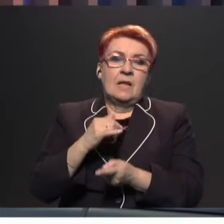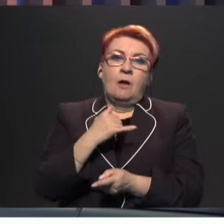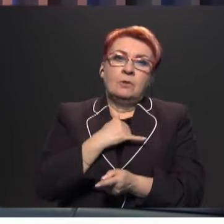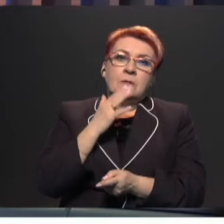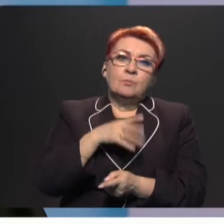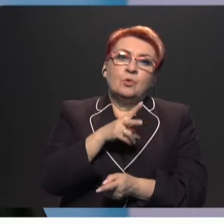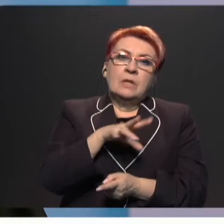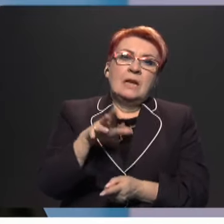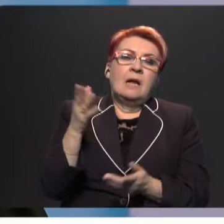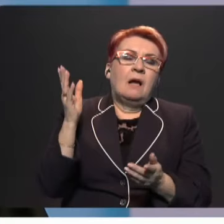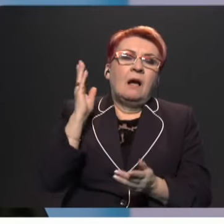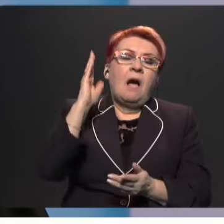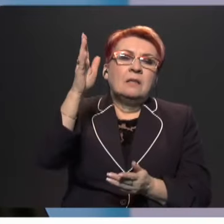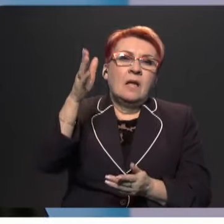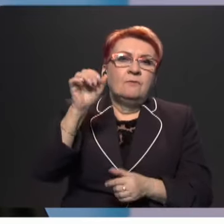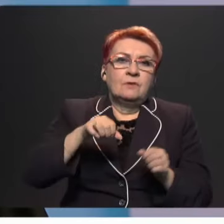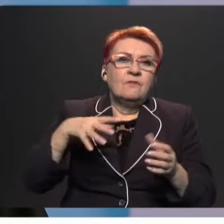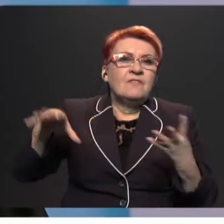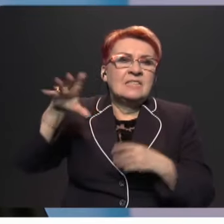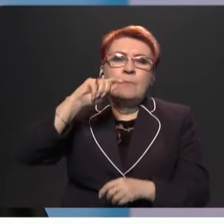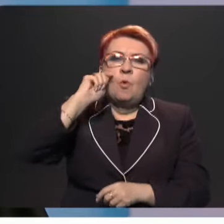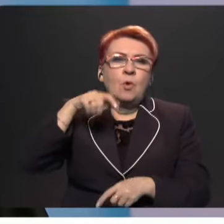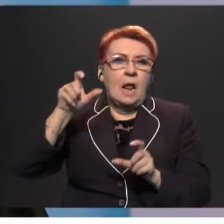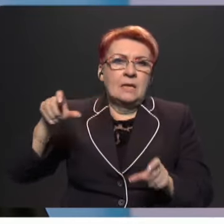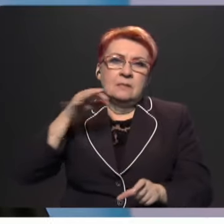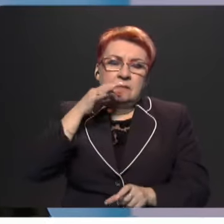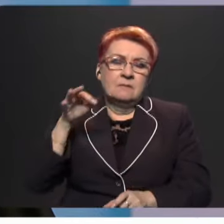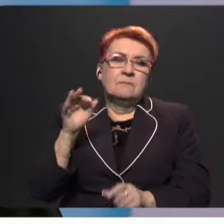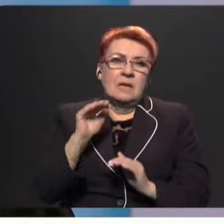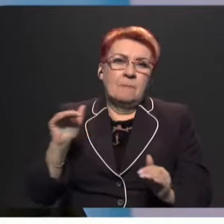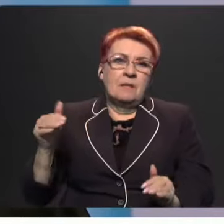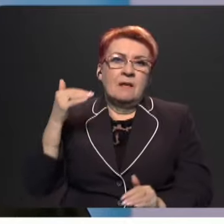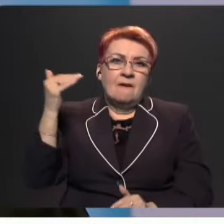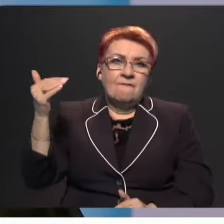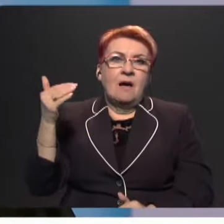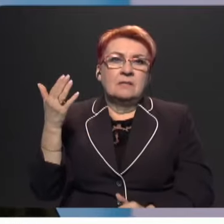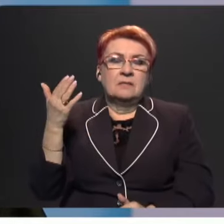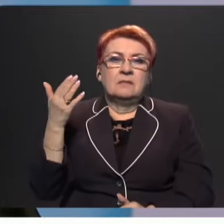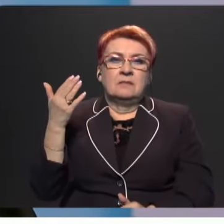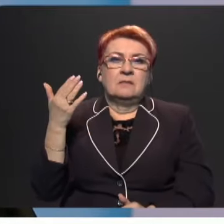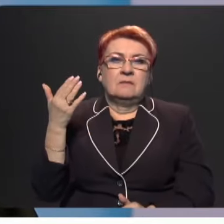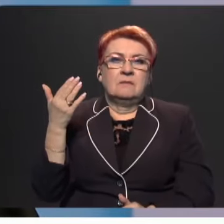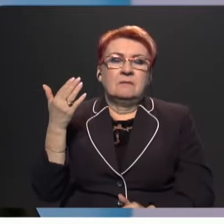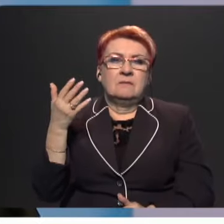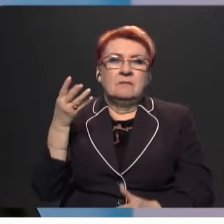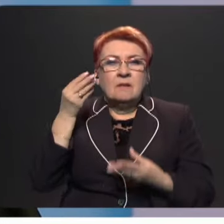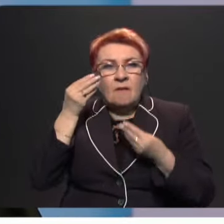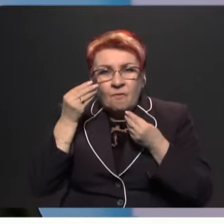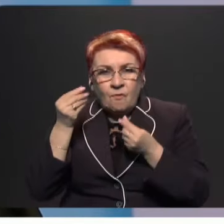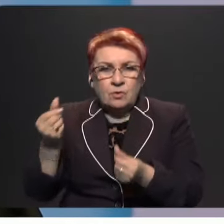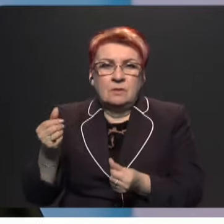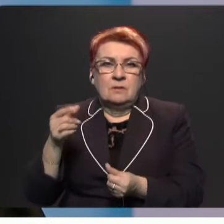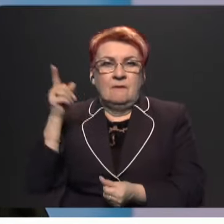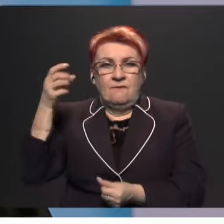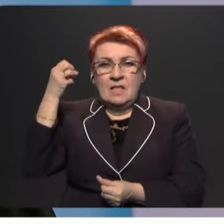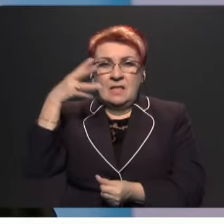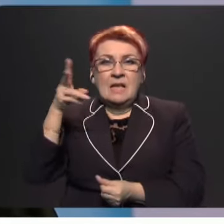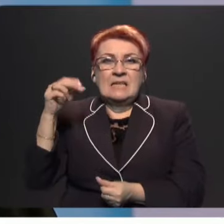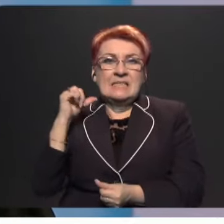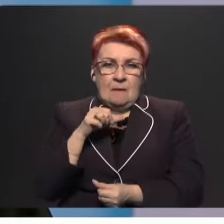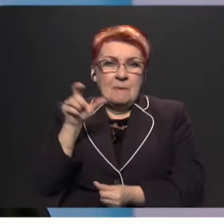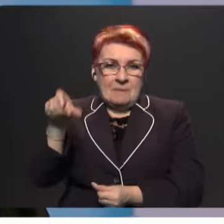когда-нибудь возможность всем украинцам сказать, что, ребята, вас одурманили, вы выросли к ненависти к самим в